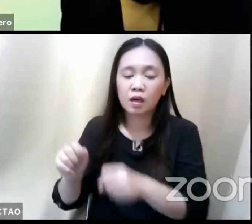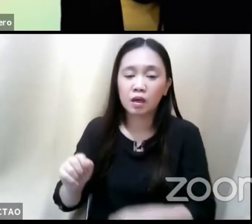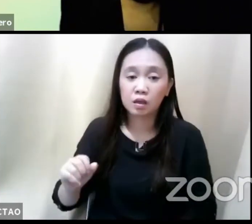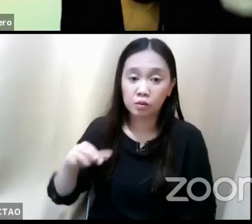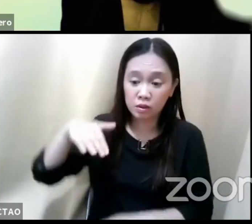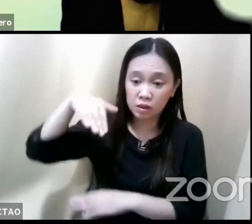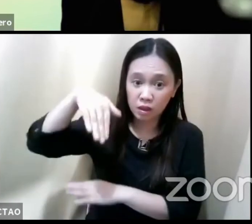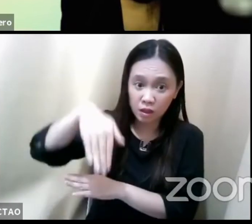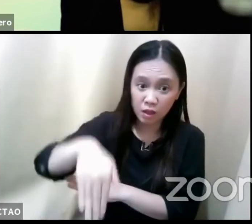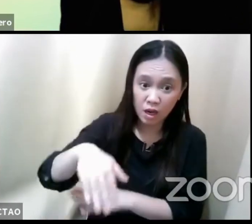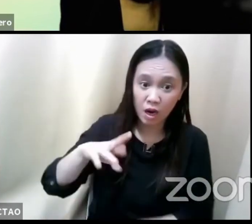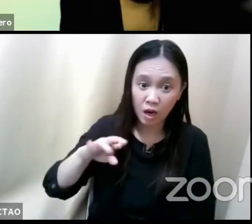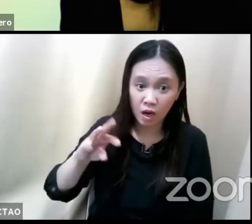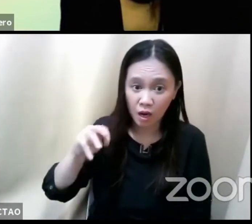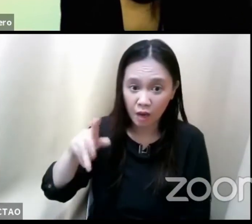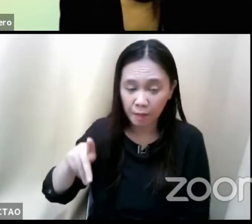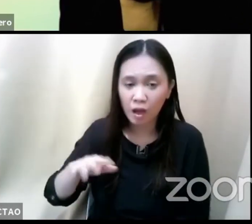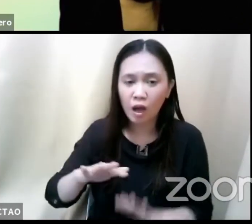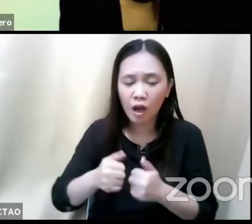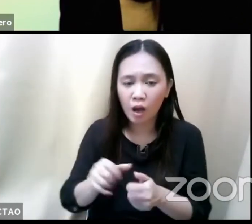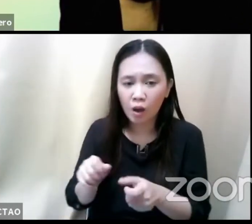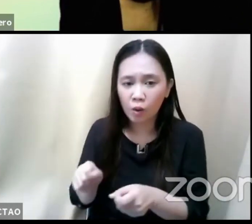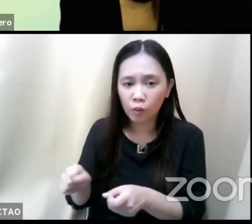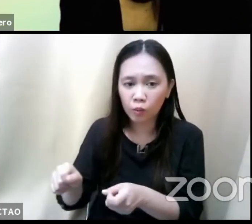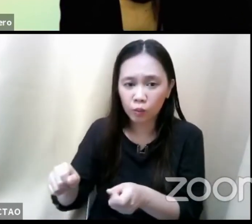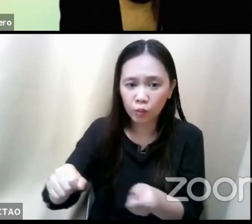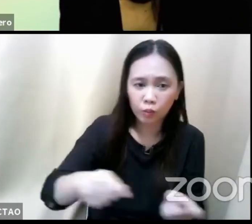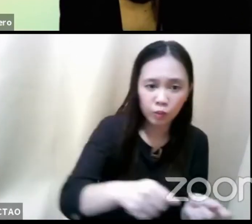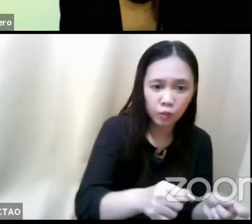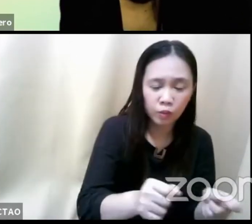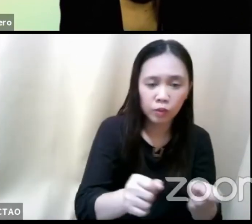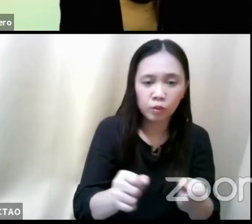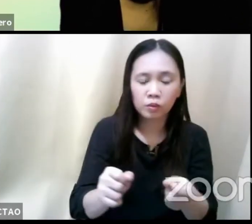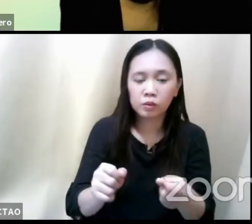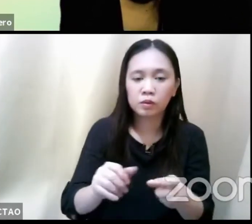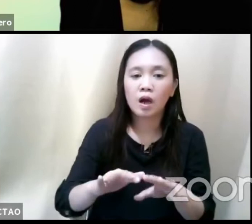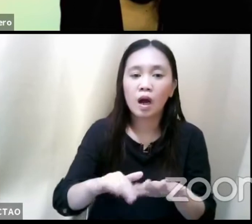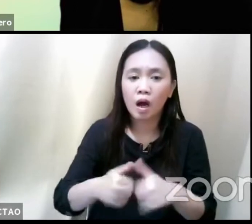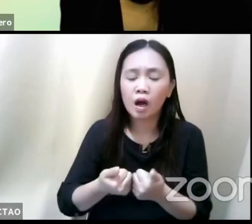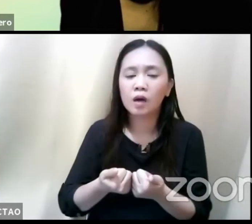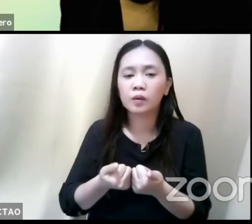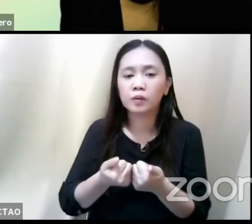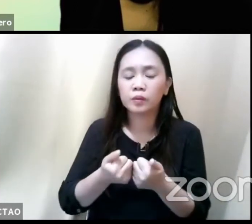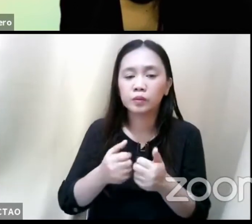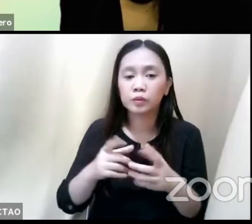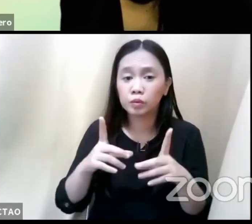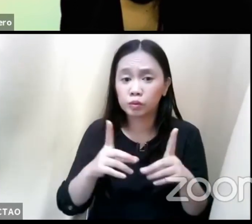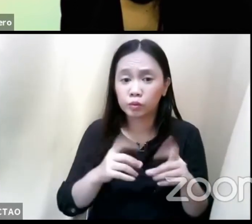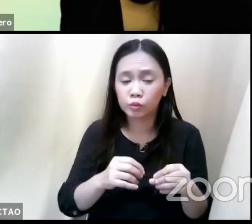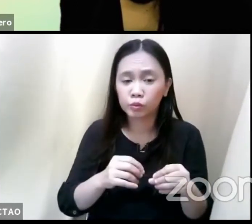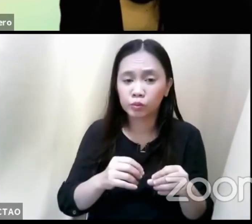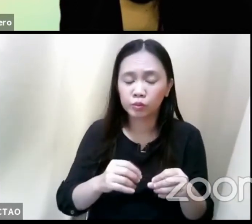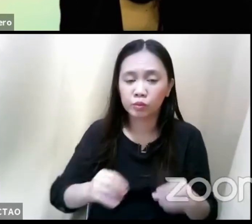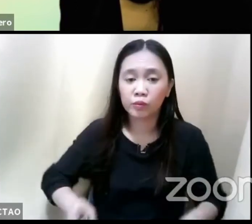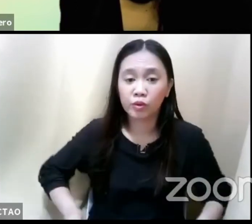yan, paano iikot or yung mga dismantle or yung pag-fold and pag-deploy ng wheelchair.